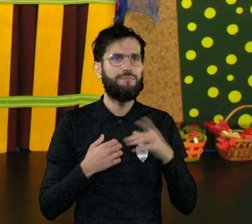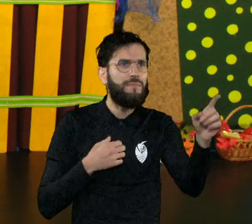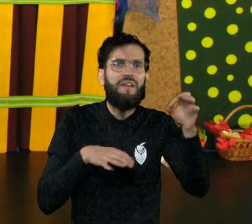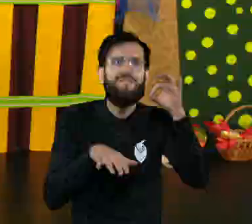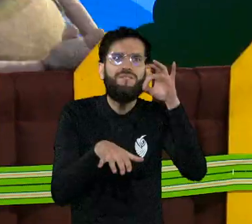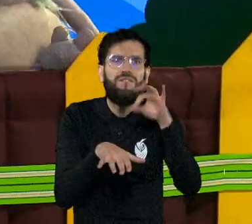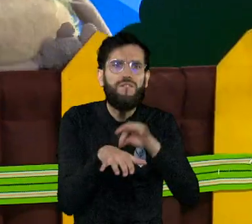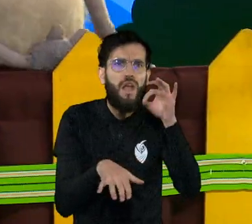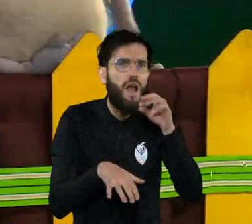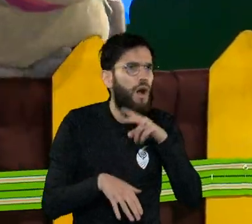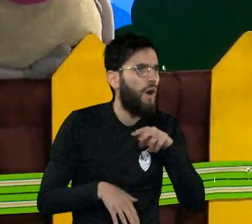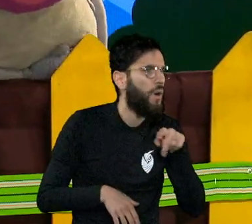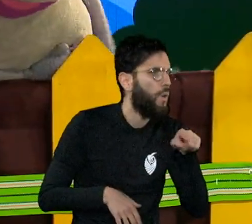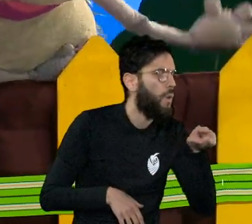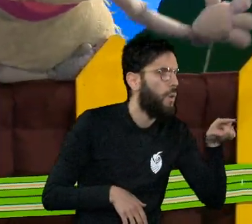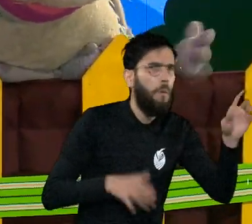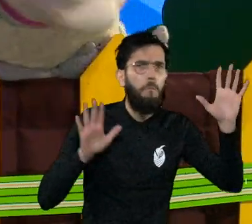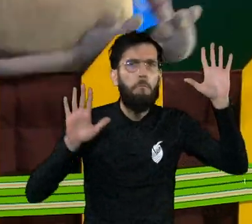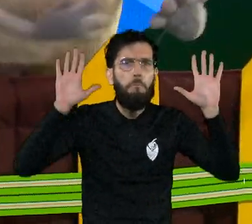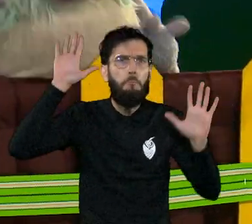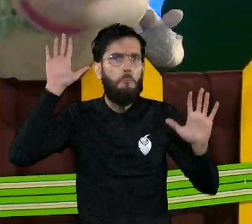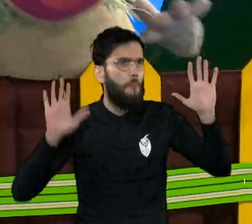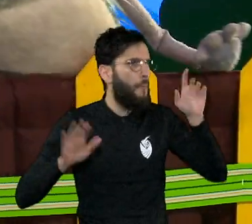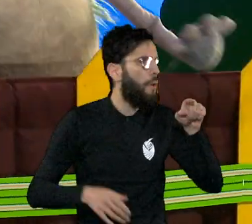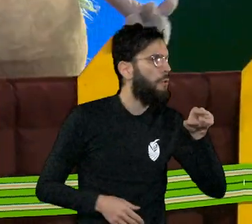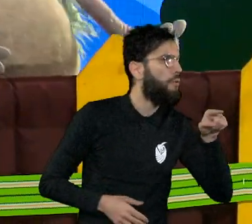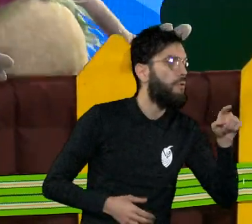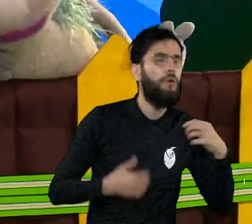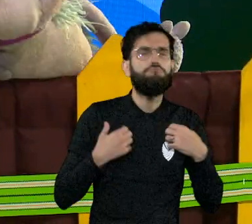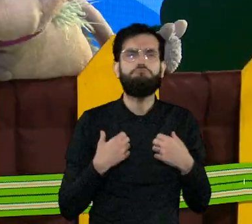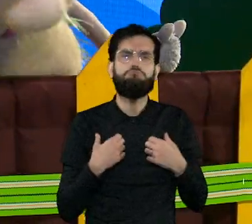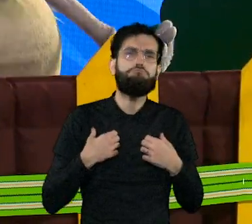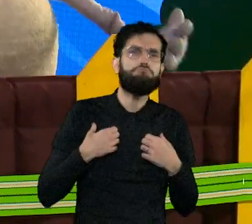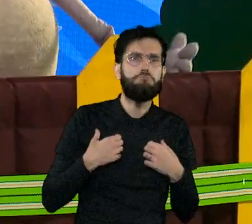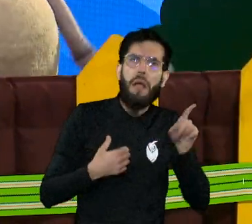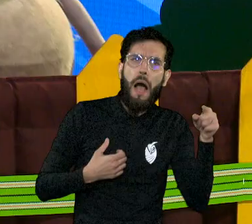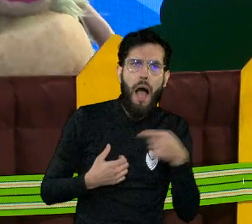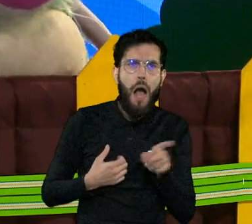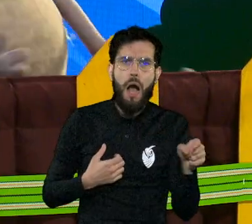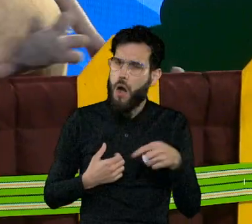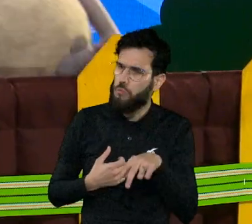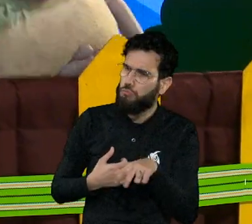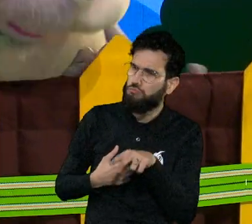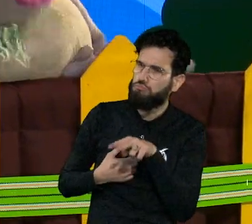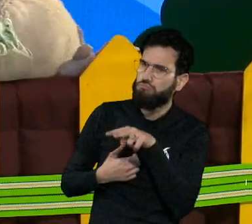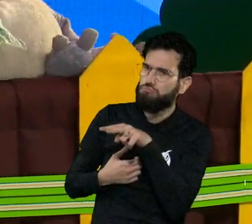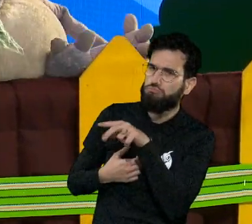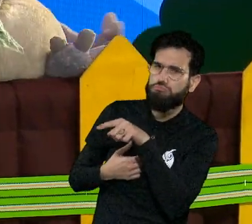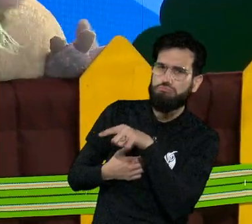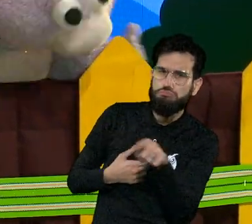zučí, medveď brúčí, hadík syčí, jeleň